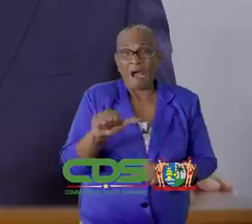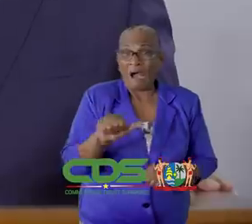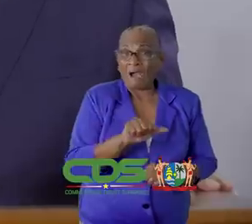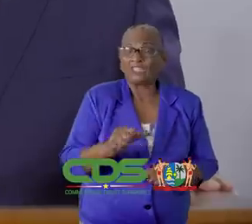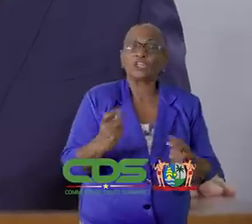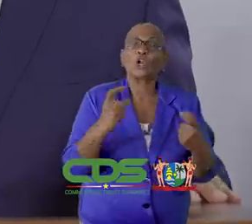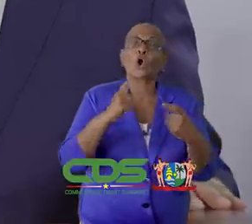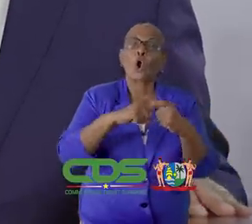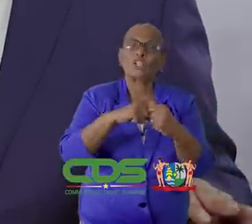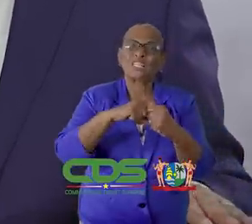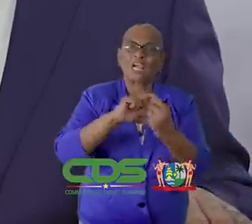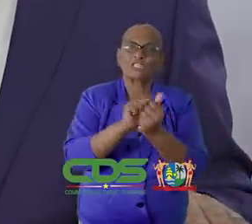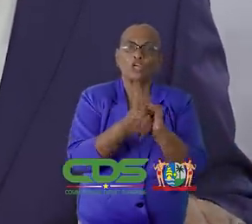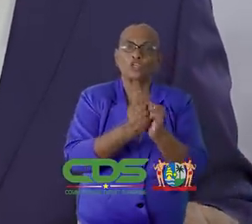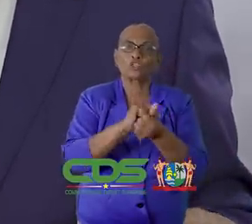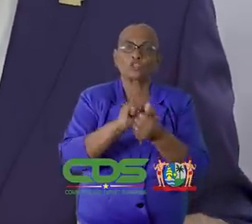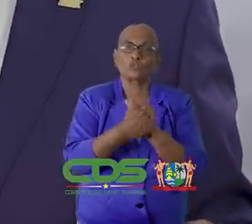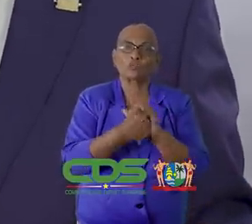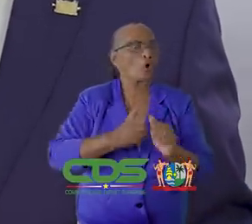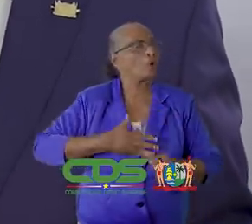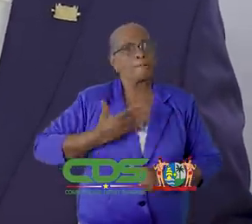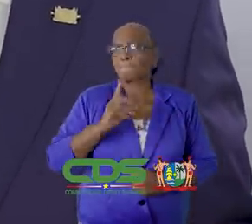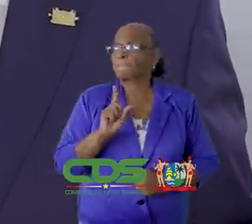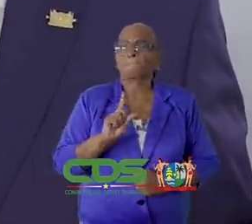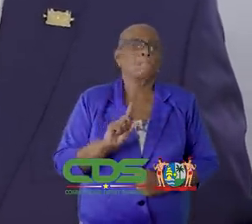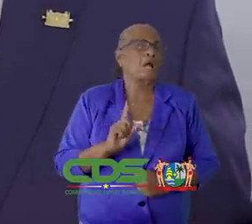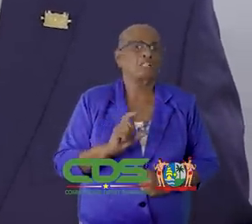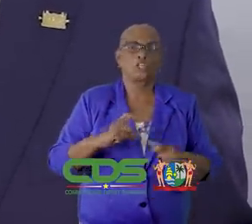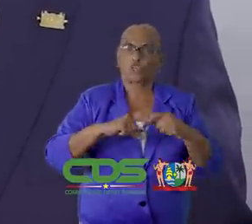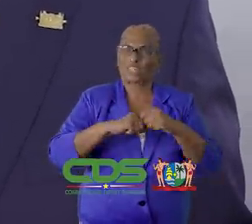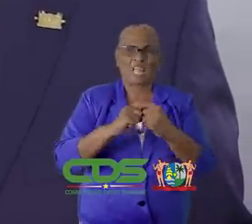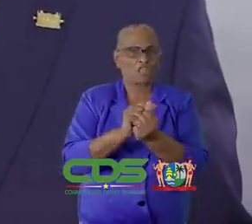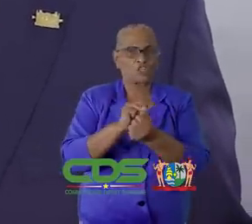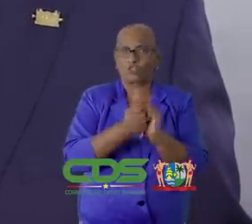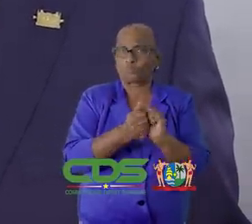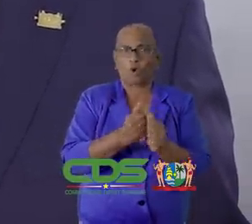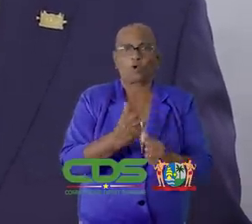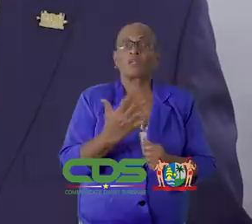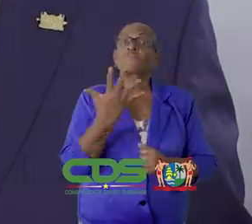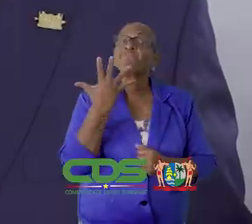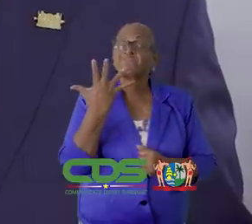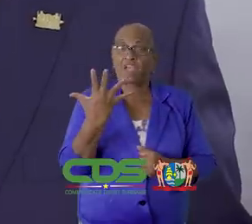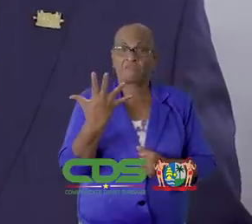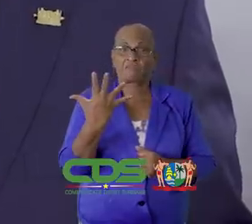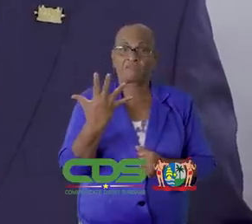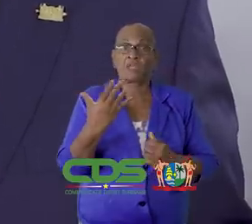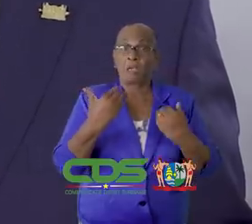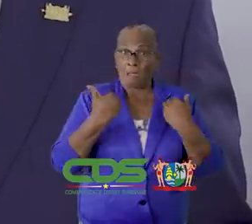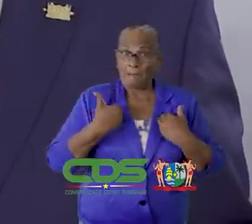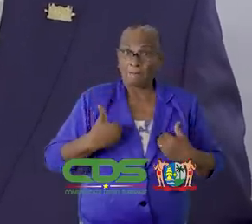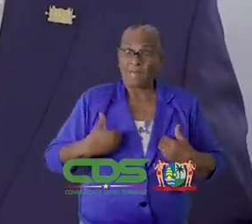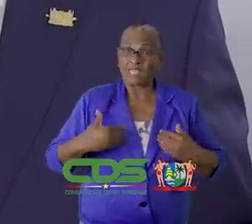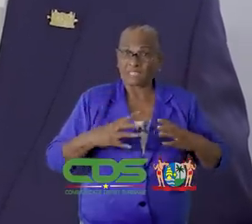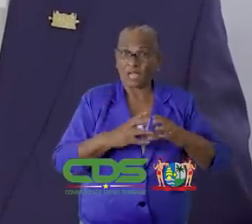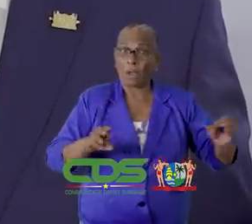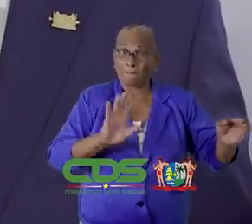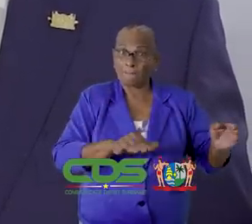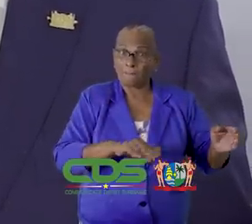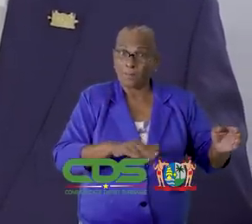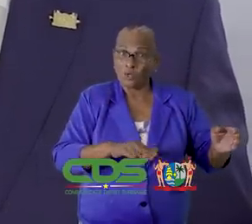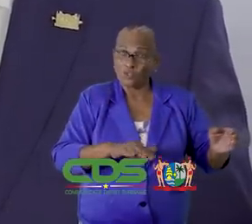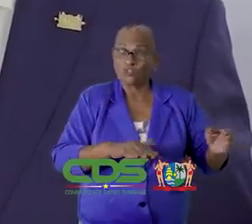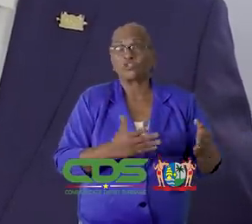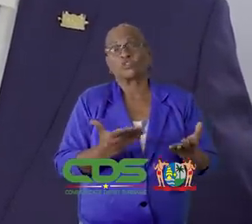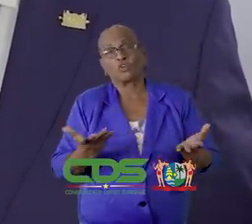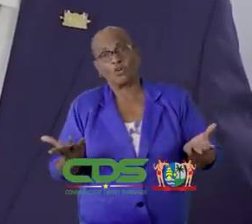de overige contactsporten niet zijn toegestaan. Maatregel 5. Personenvervoer door